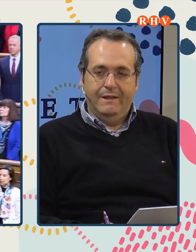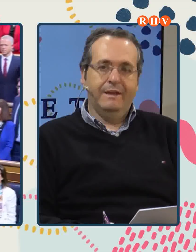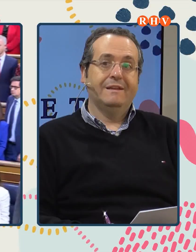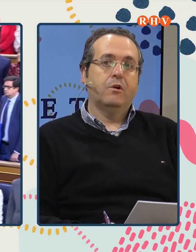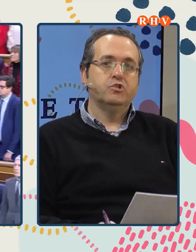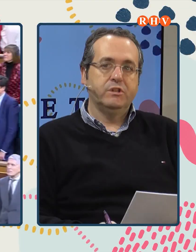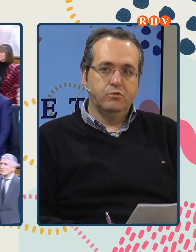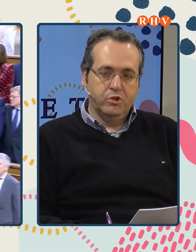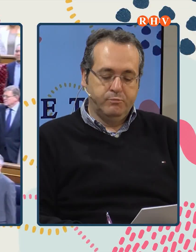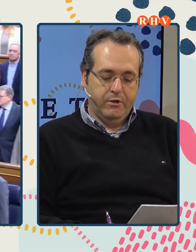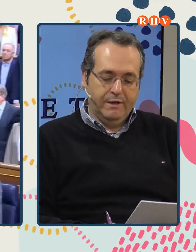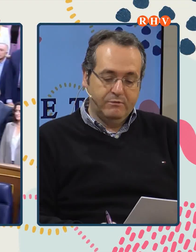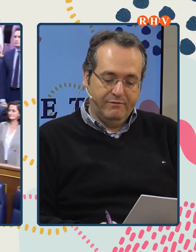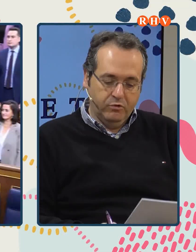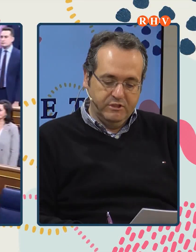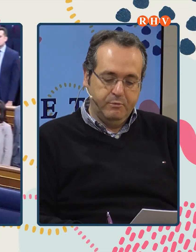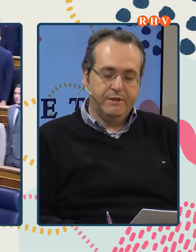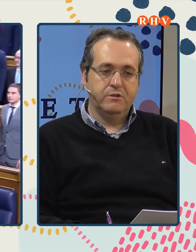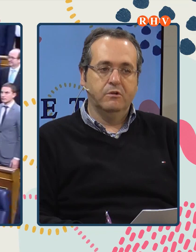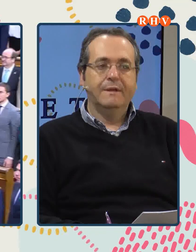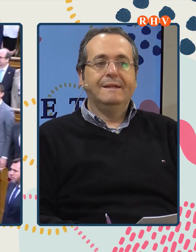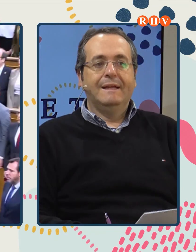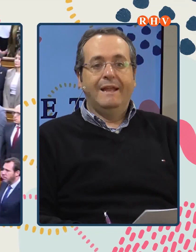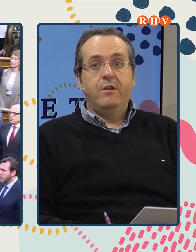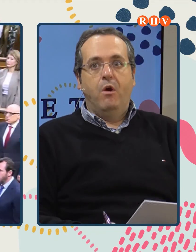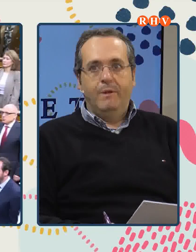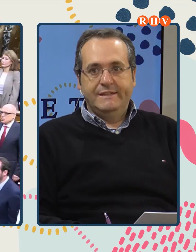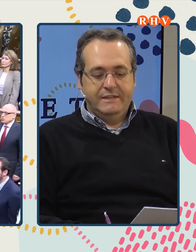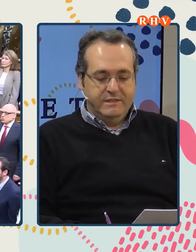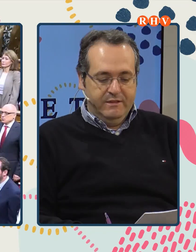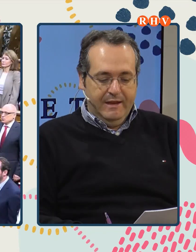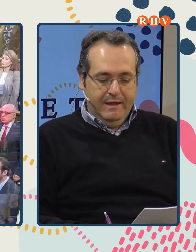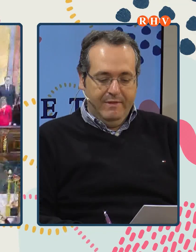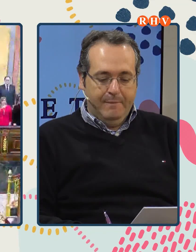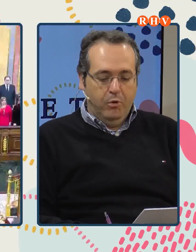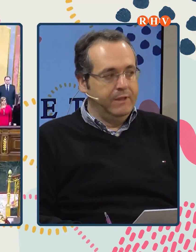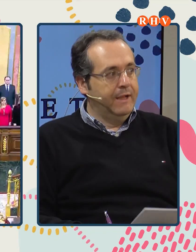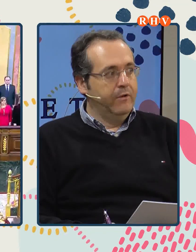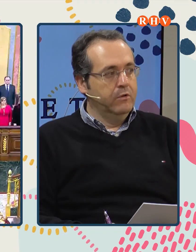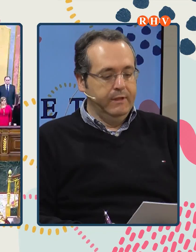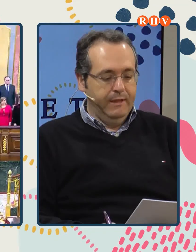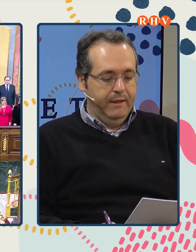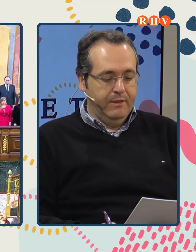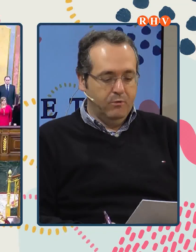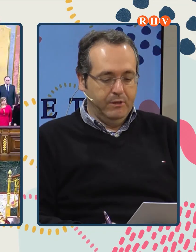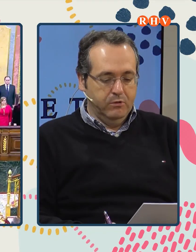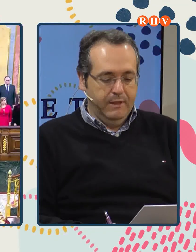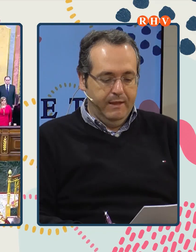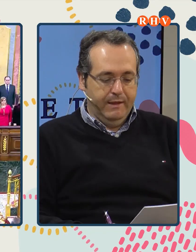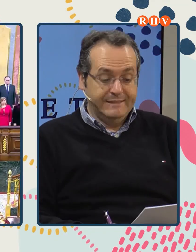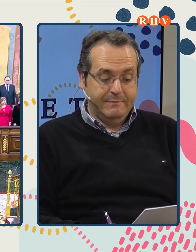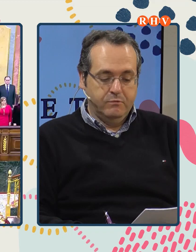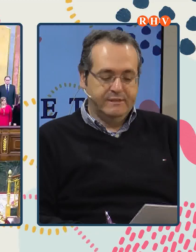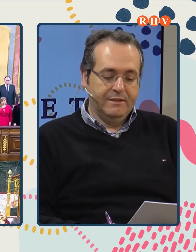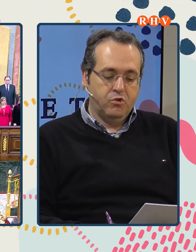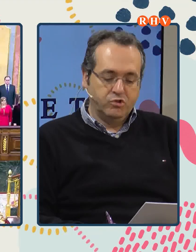i una altra, que és la Constitució espanyola és una font d'inspiració, que el noble exercici de la política, no, i sobretot